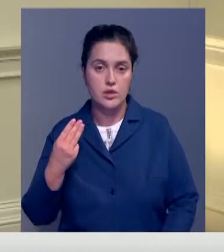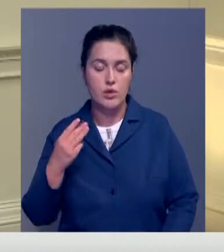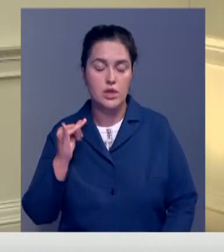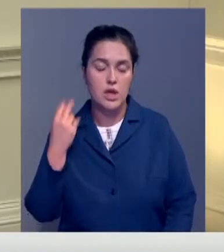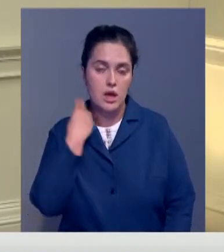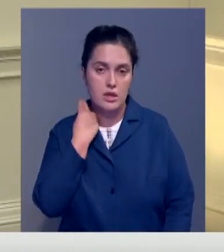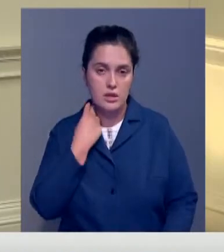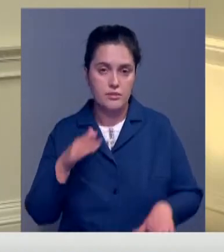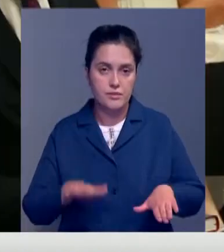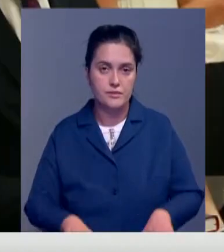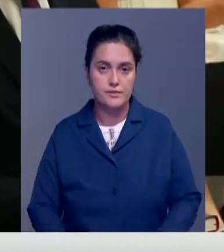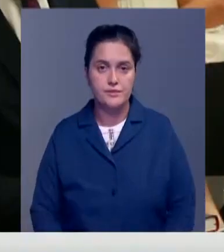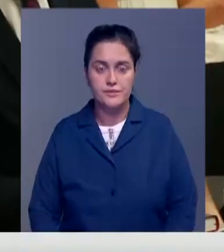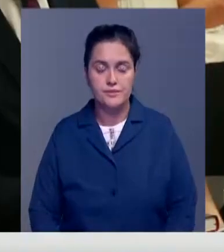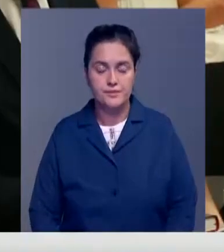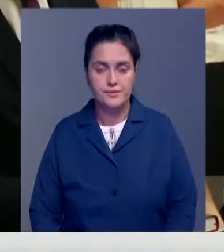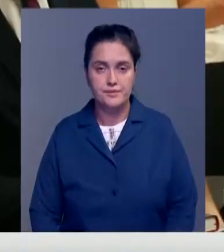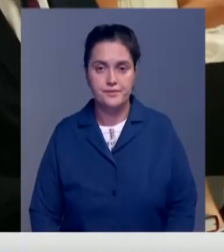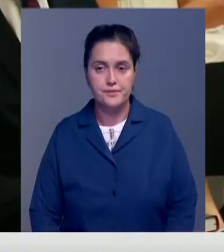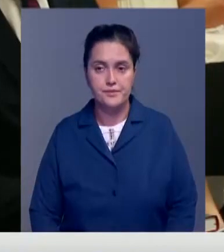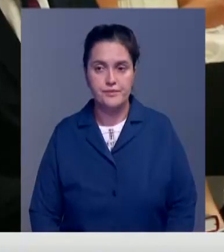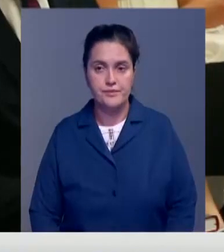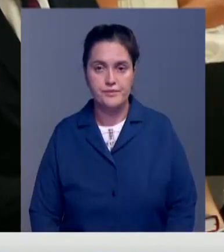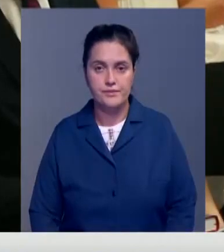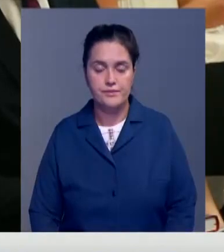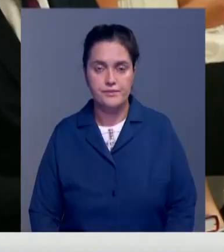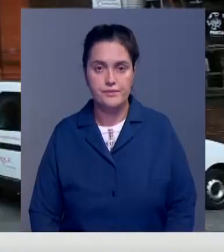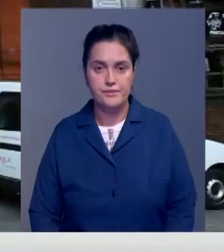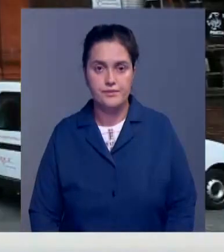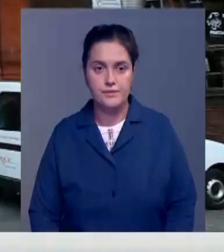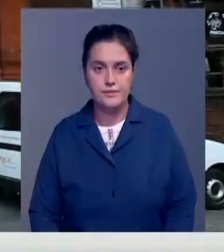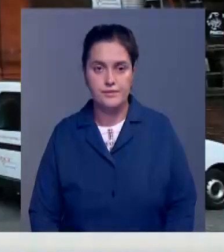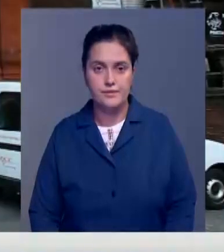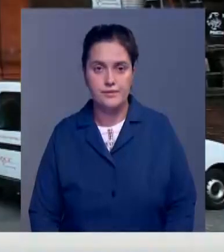Королевстве. Галымжан Харманулы, Великобритания, Лондон, специально для Хабар 24.